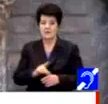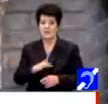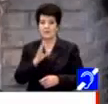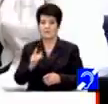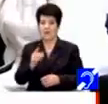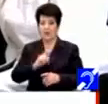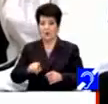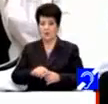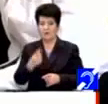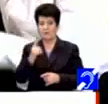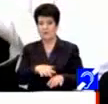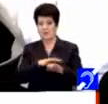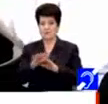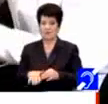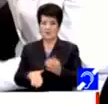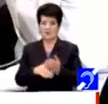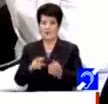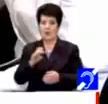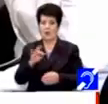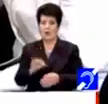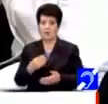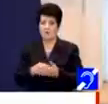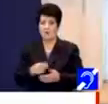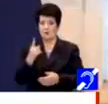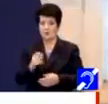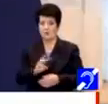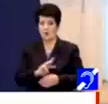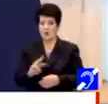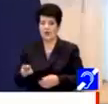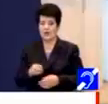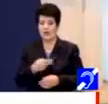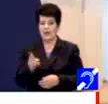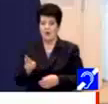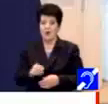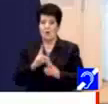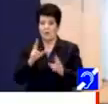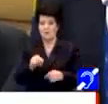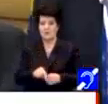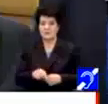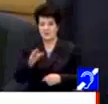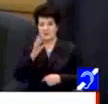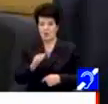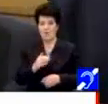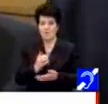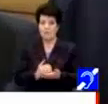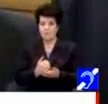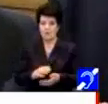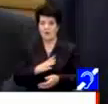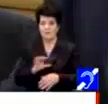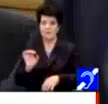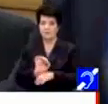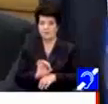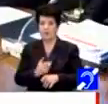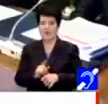cât mai curând primele tranșe din ajutorul macrofinanciar de 100 de milioane de euro promis Chișinăului. Fondurile au fost blocate din cauza unor